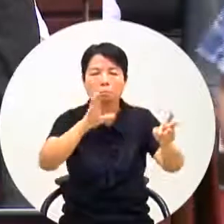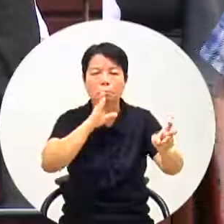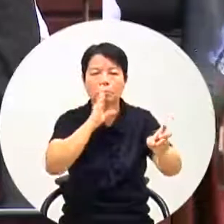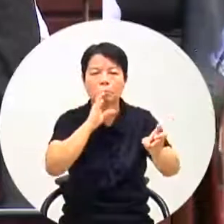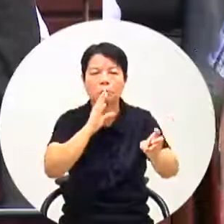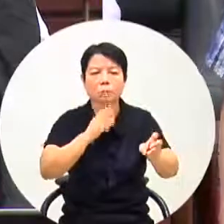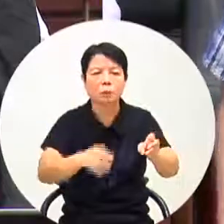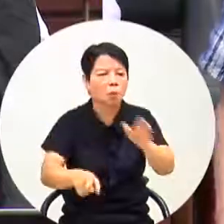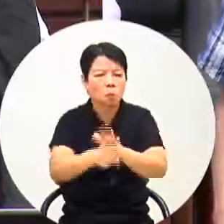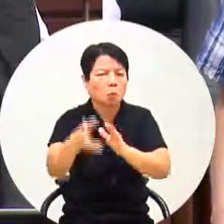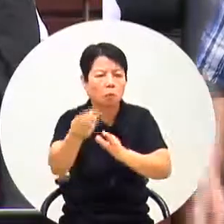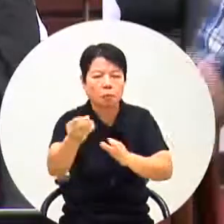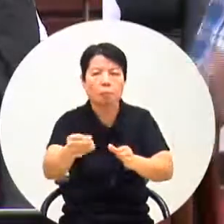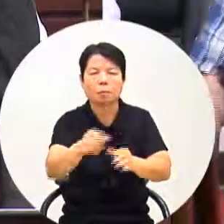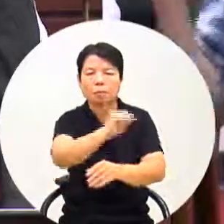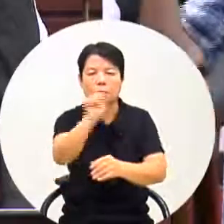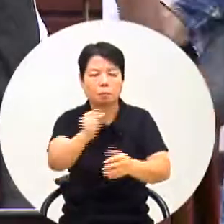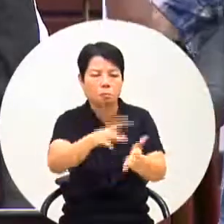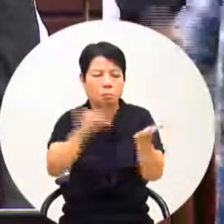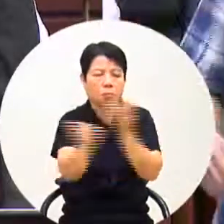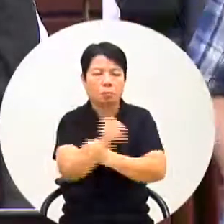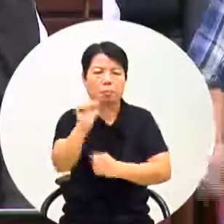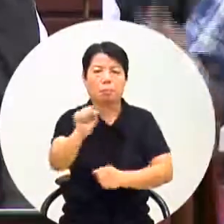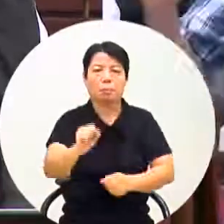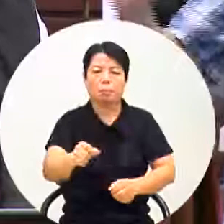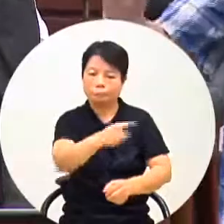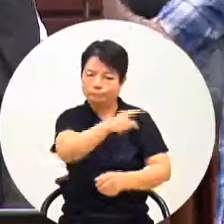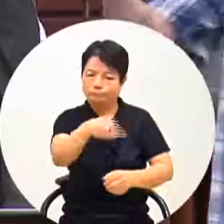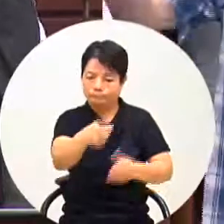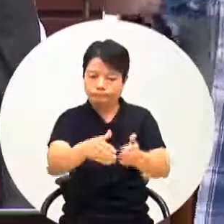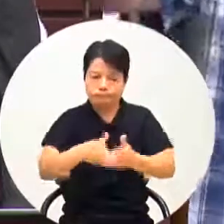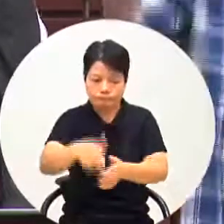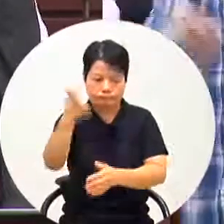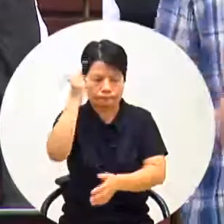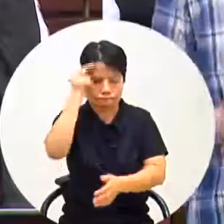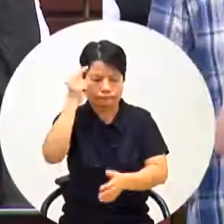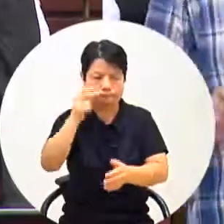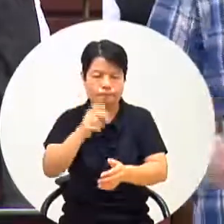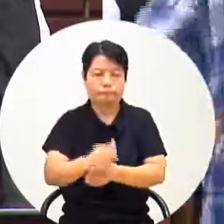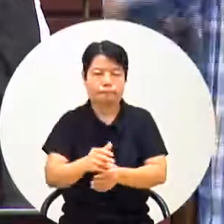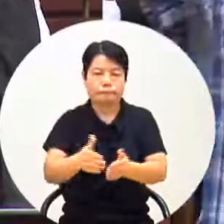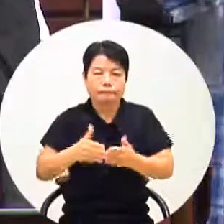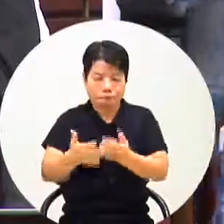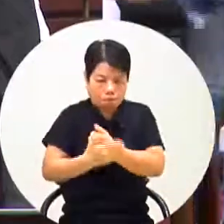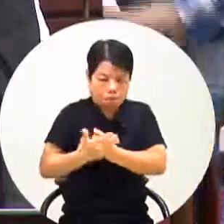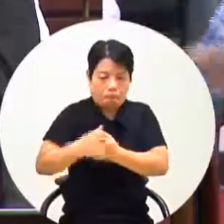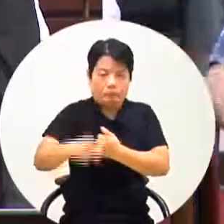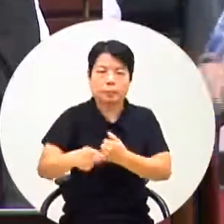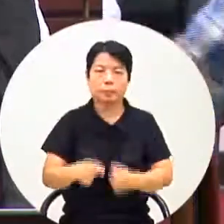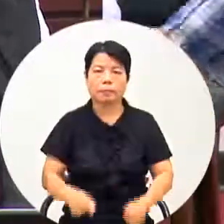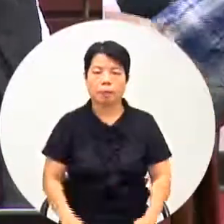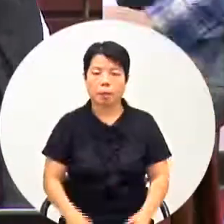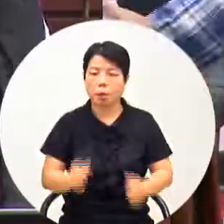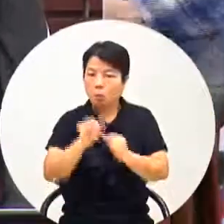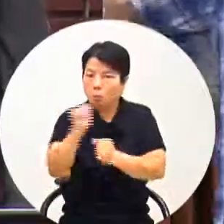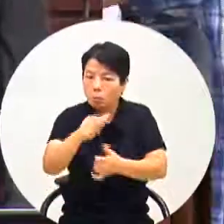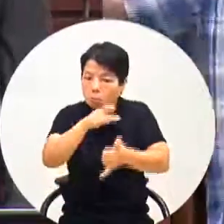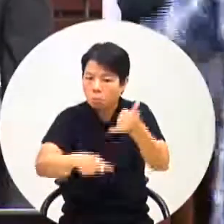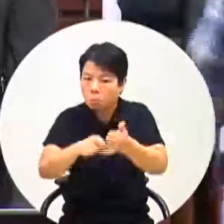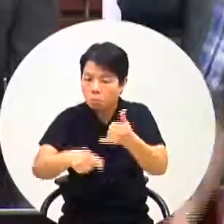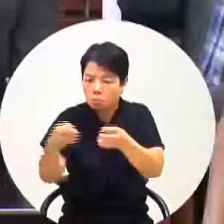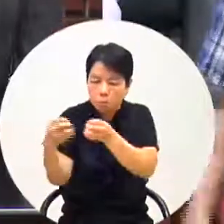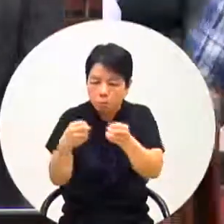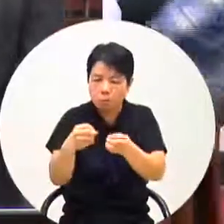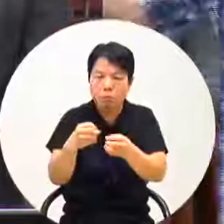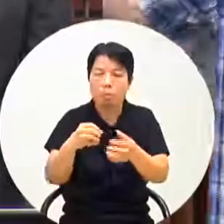随便去碰啊，所以你一定要坚持，不要说讨论还没定案，就绝对不能去碰到那些庙